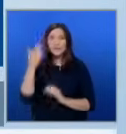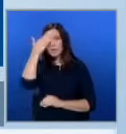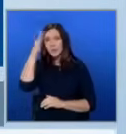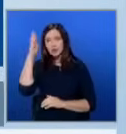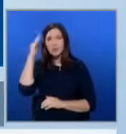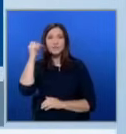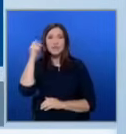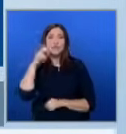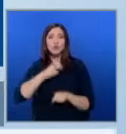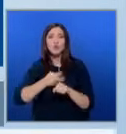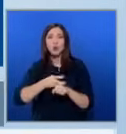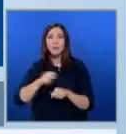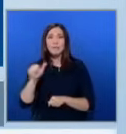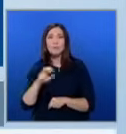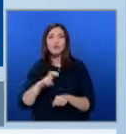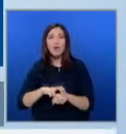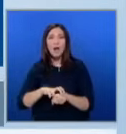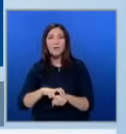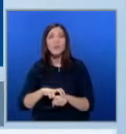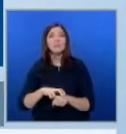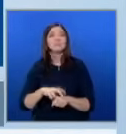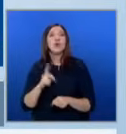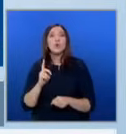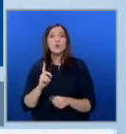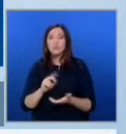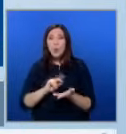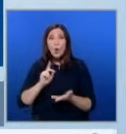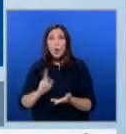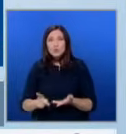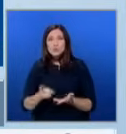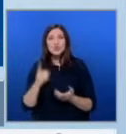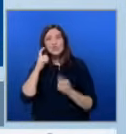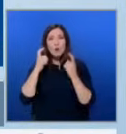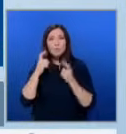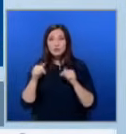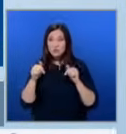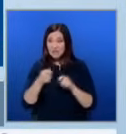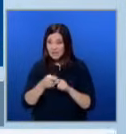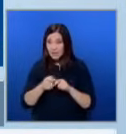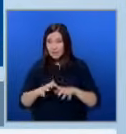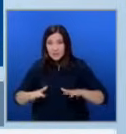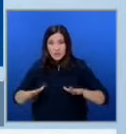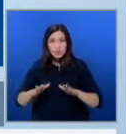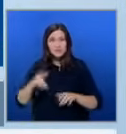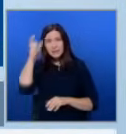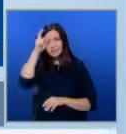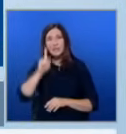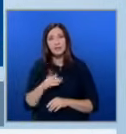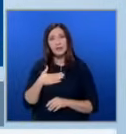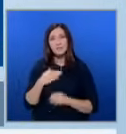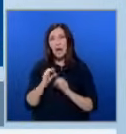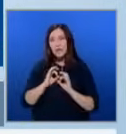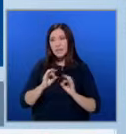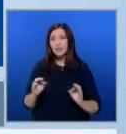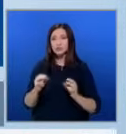почетния председател доктор Ахмед Доган, гласящи, че съобразно създалата се ситуация, ДПС трябва да има ясно изявени